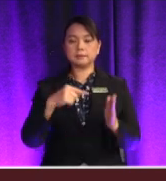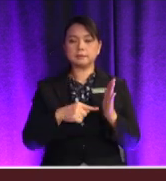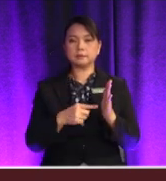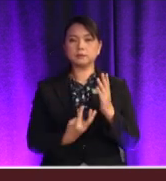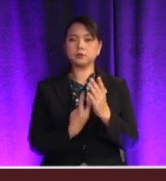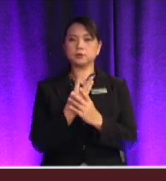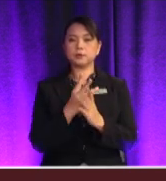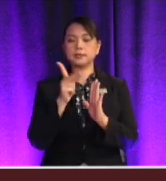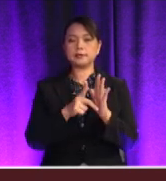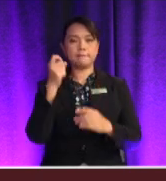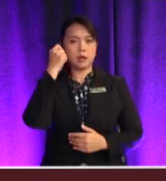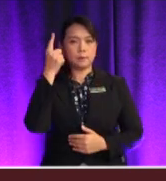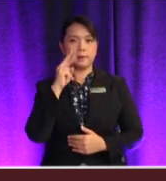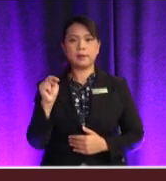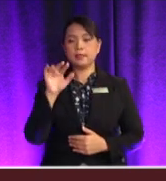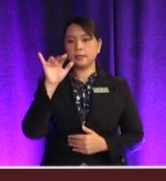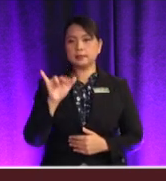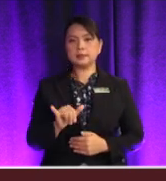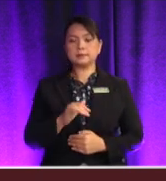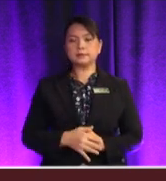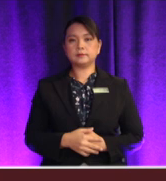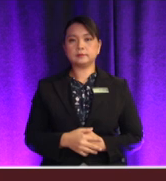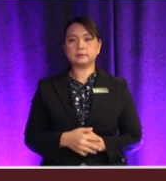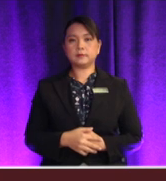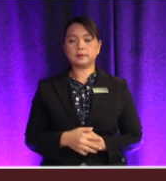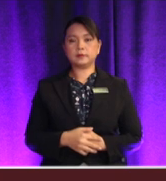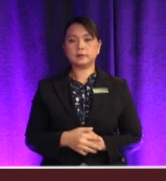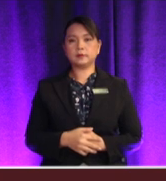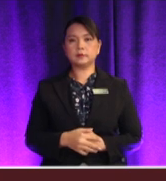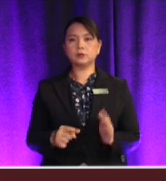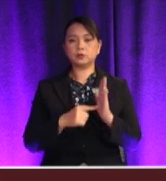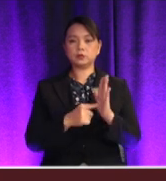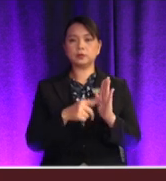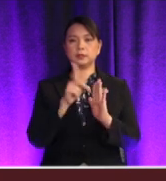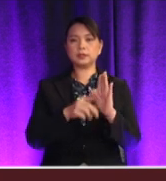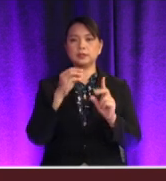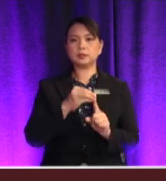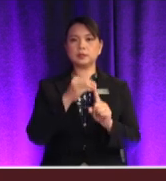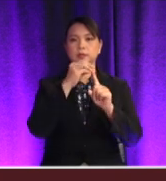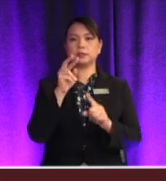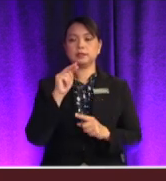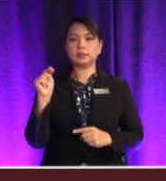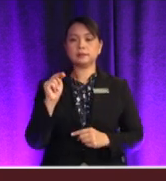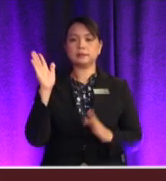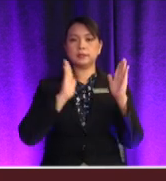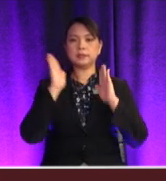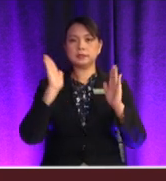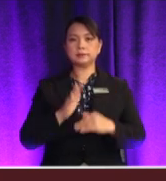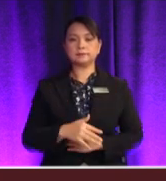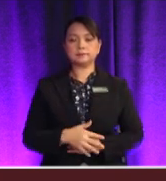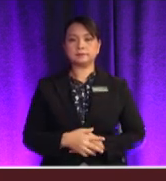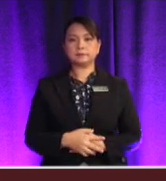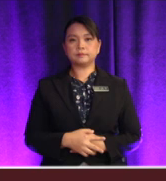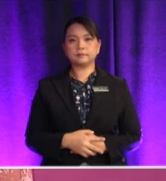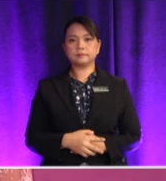mewujudkan kefahaman yang menyelah keunikan negara Malaysia. Akmal ya, boleh? Ya, saya. Okey, boleh kita